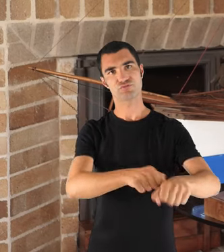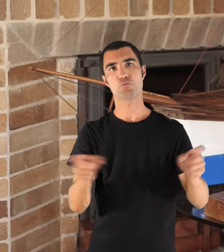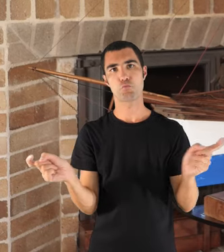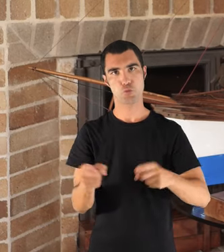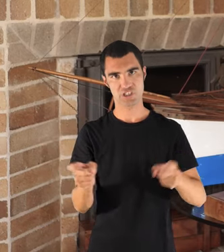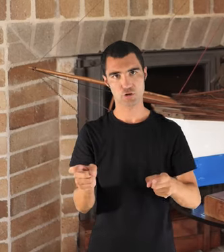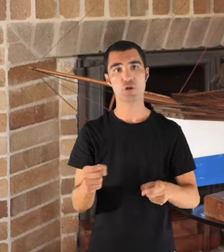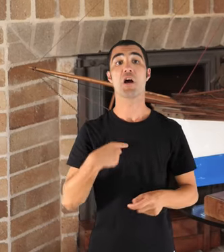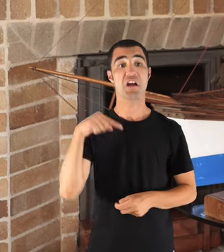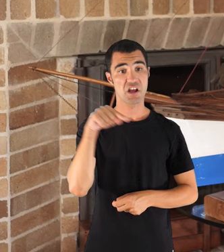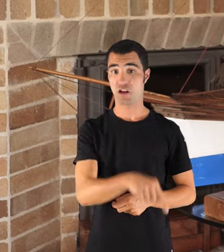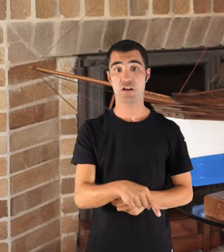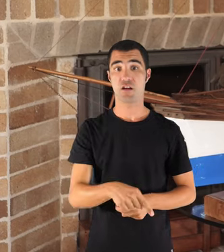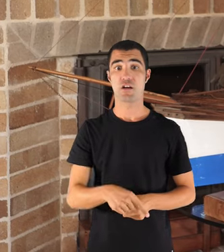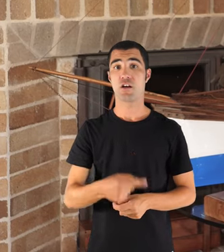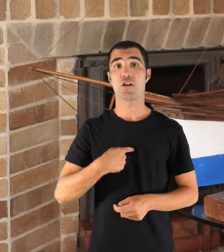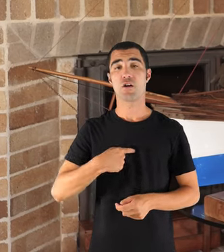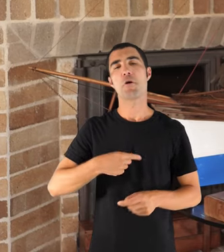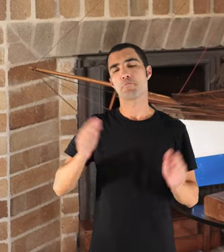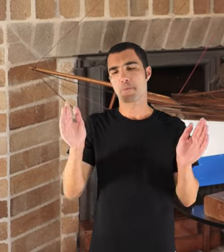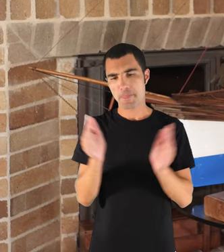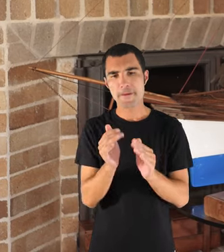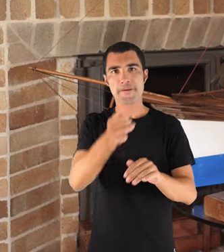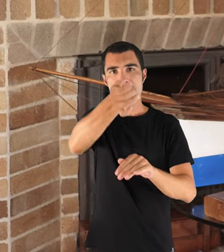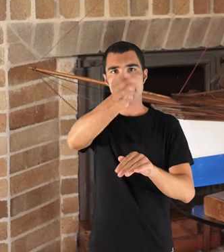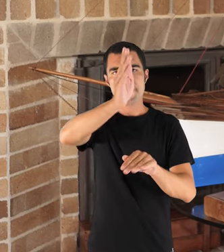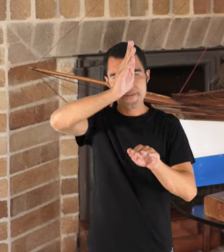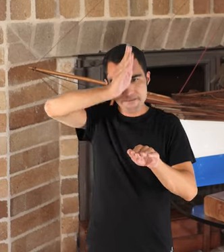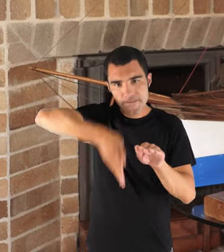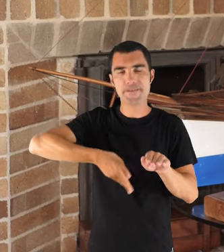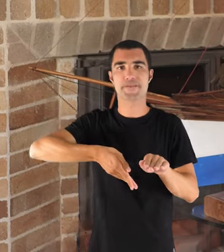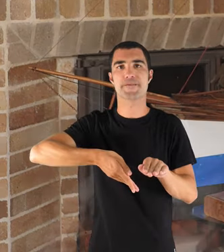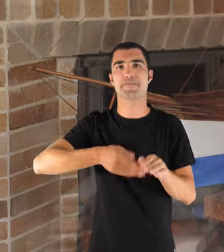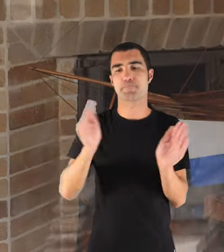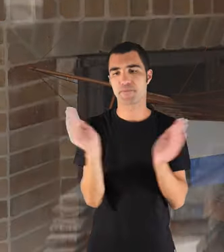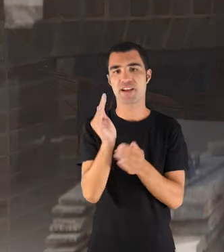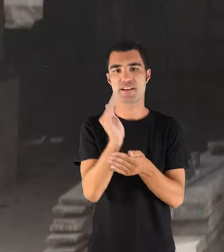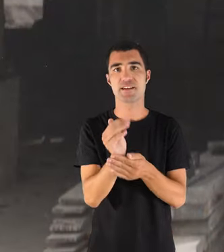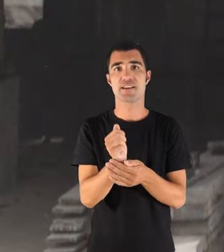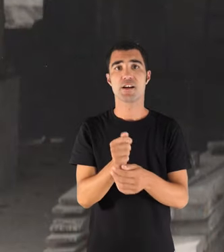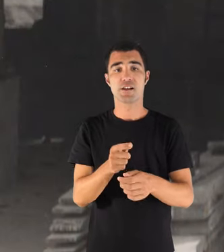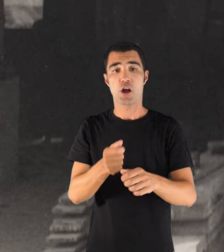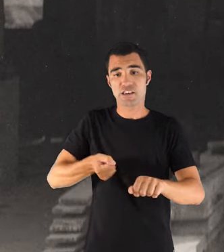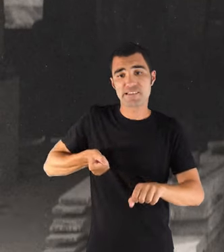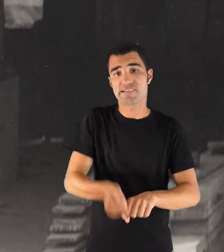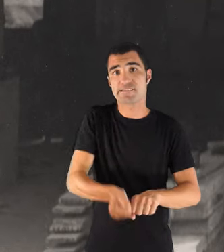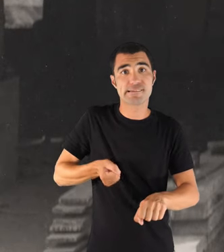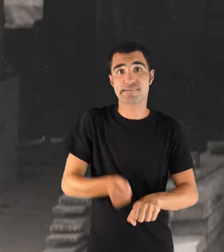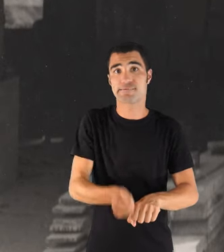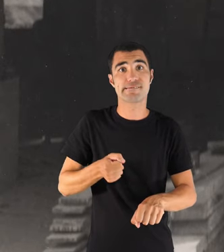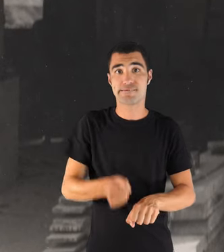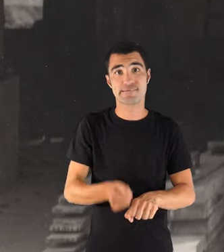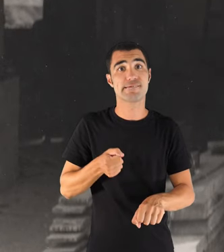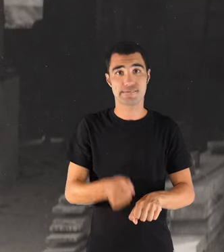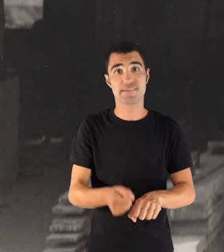ja fos amb un cimfip més petit o amb una serra, perquè molta cosa se feia també a